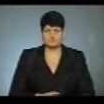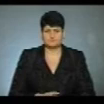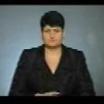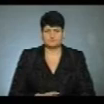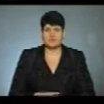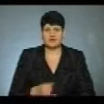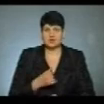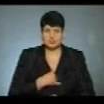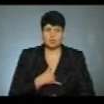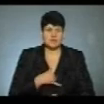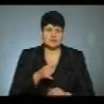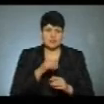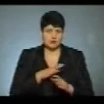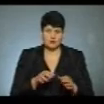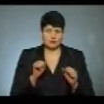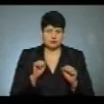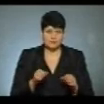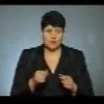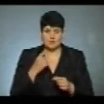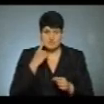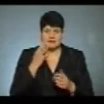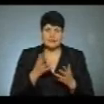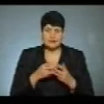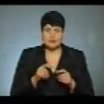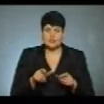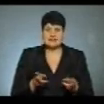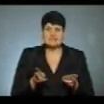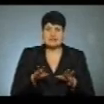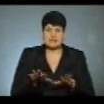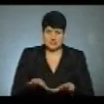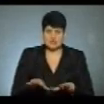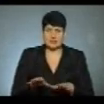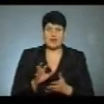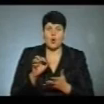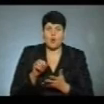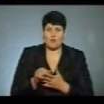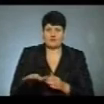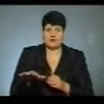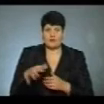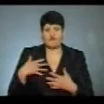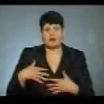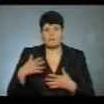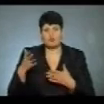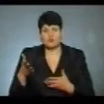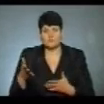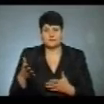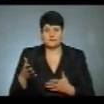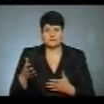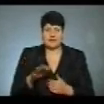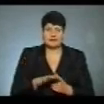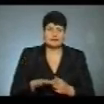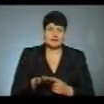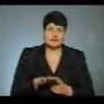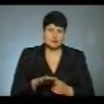На жаль, в нас не було змоги оцінити кількість людей, які залишились на окупованих територіях в Криму та на